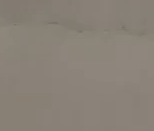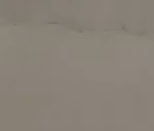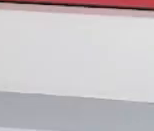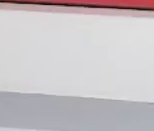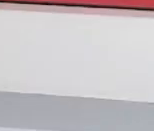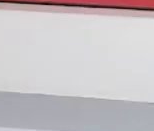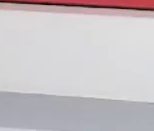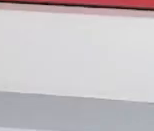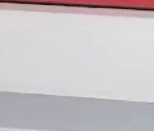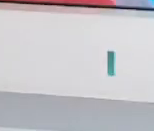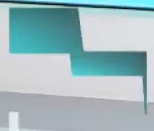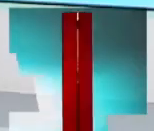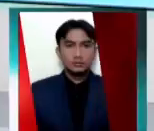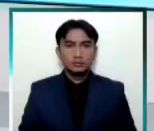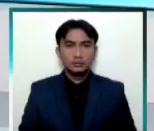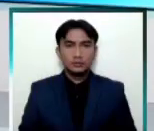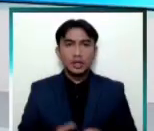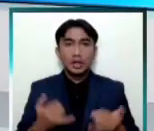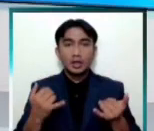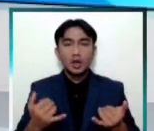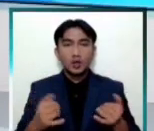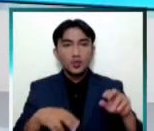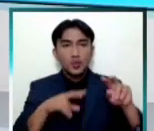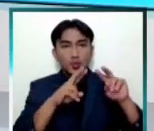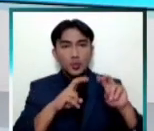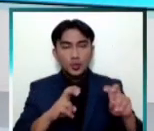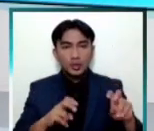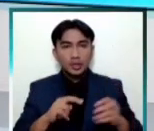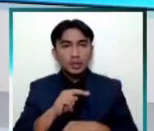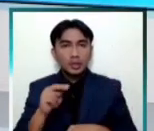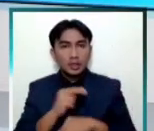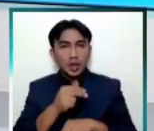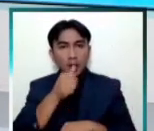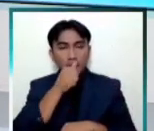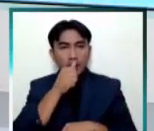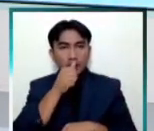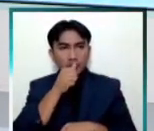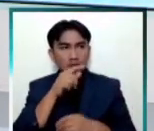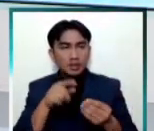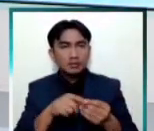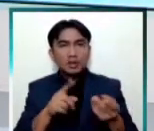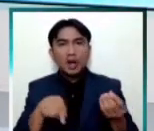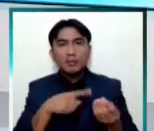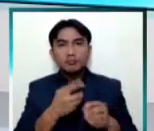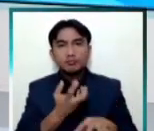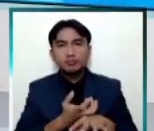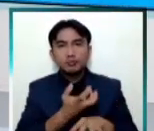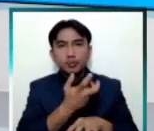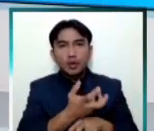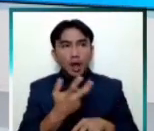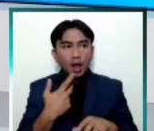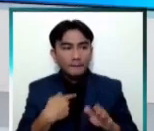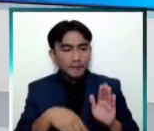News. Iniimbestigahan ng National Privacy Commission ang mga scam messages kung saan nakalagay ang buong pangalan ng pinadalhan